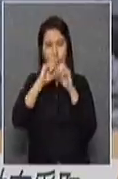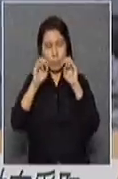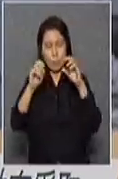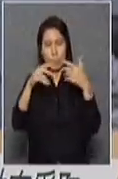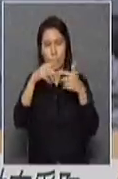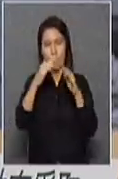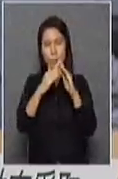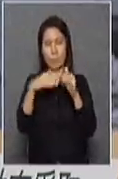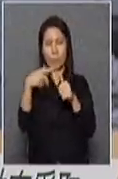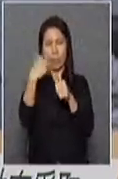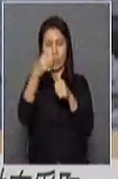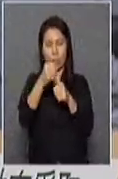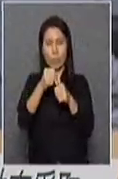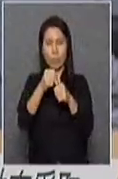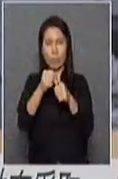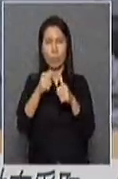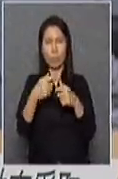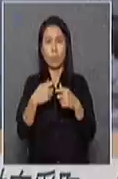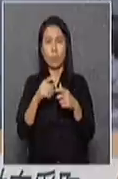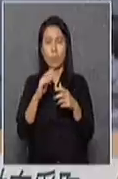金起薪點的